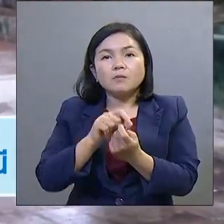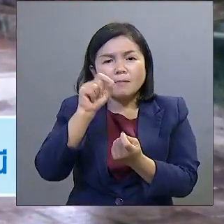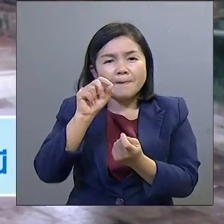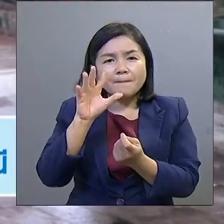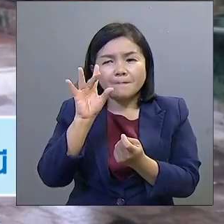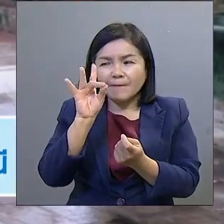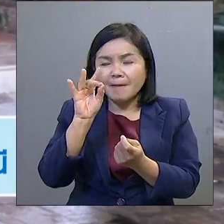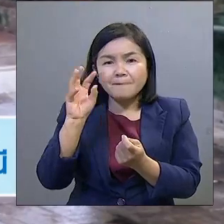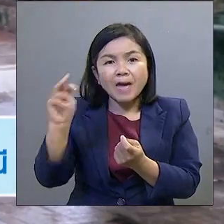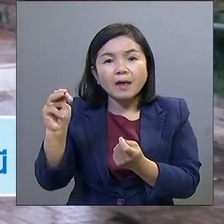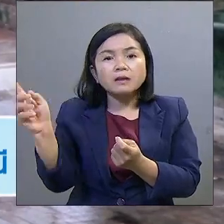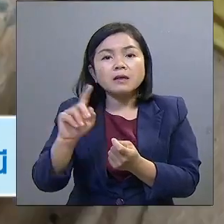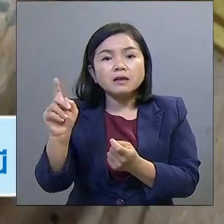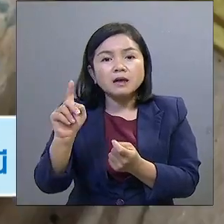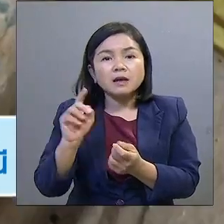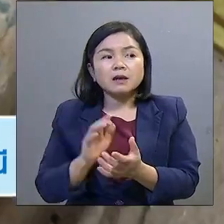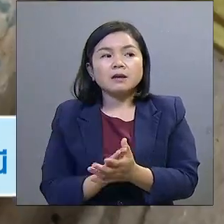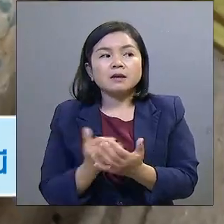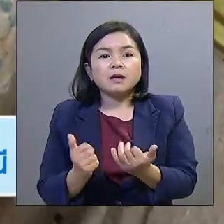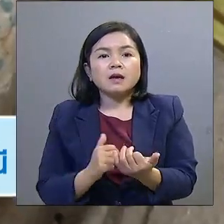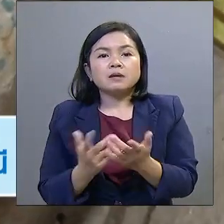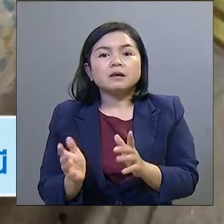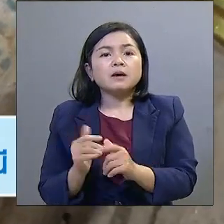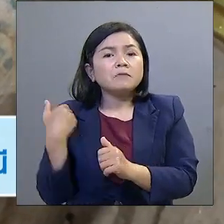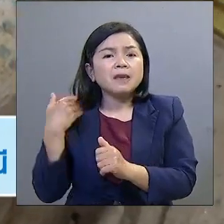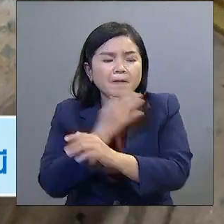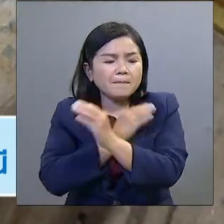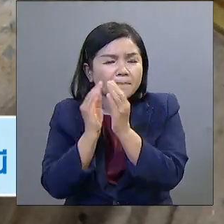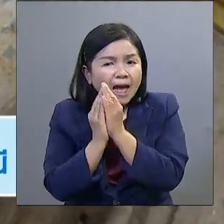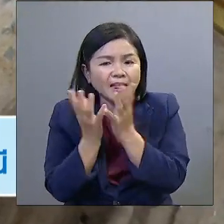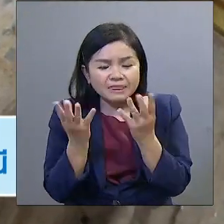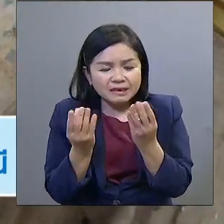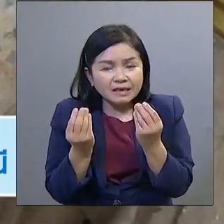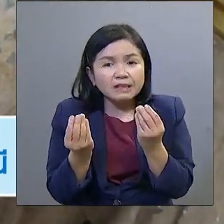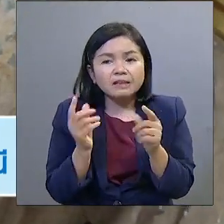นังด้านในฝั่งตรงข้ามปากทางเข้าถ้ำมีพระพุทธรูปดินดิบเป็นพระพุท